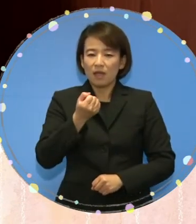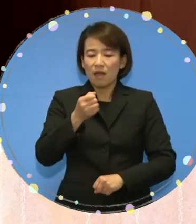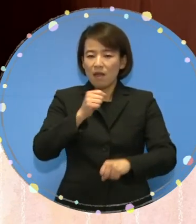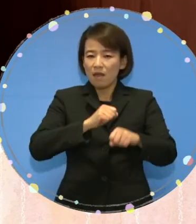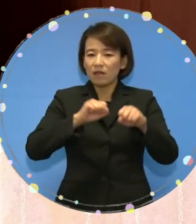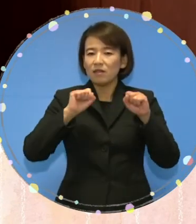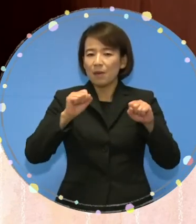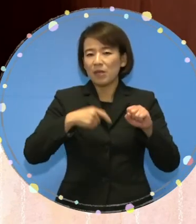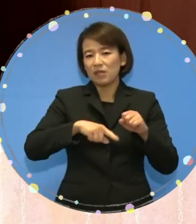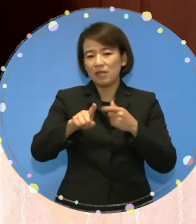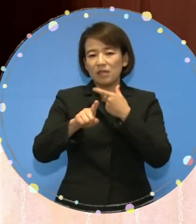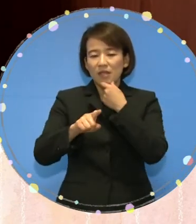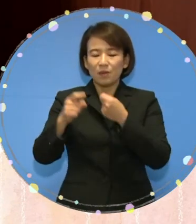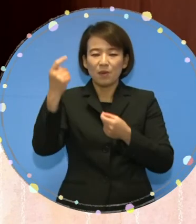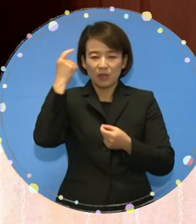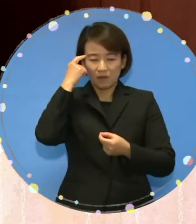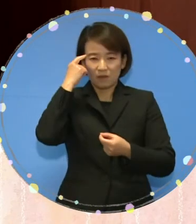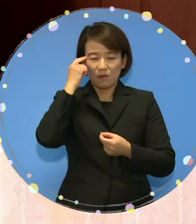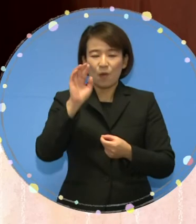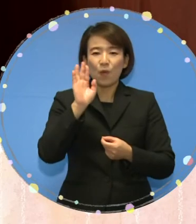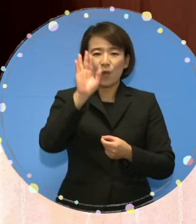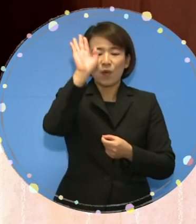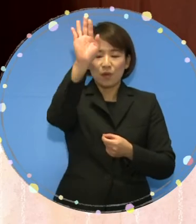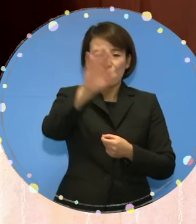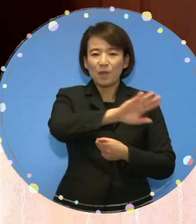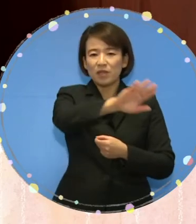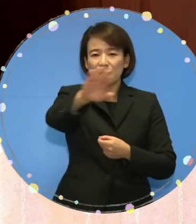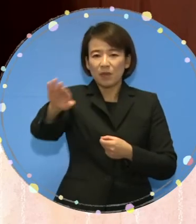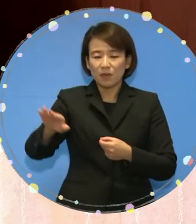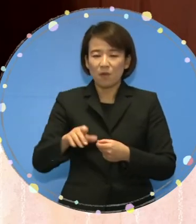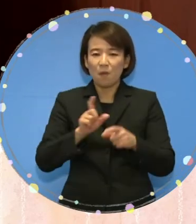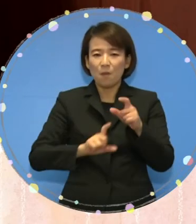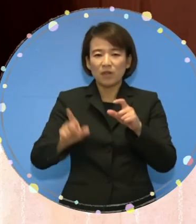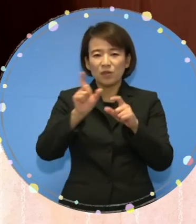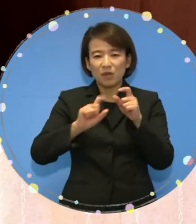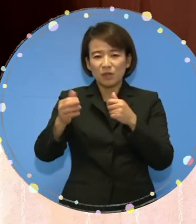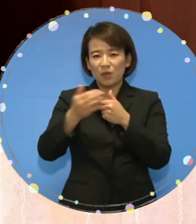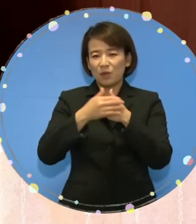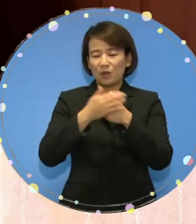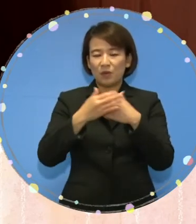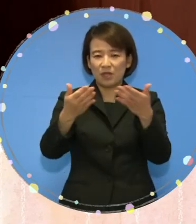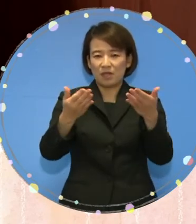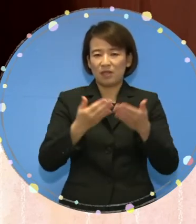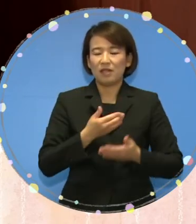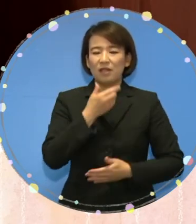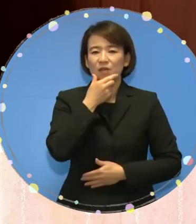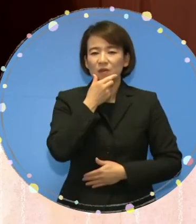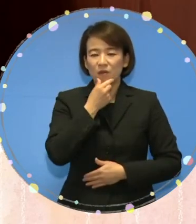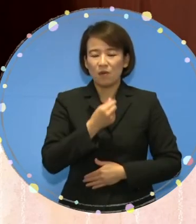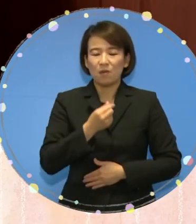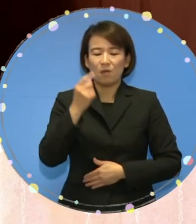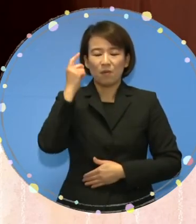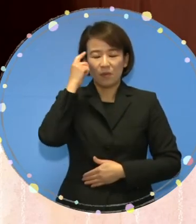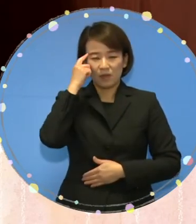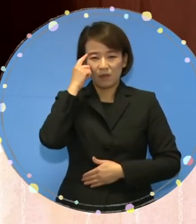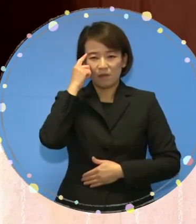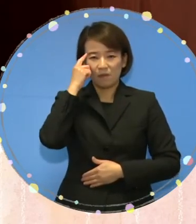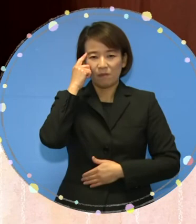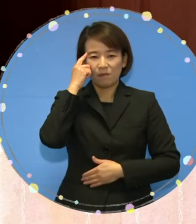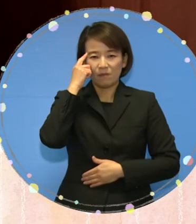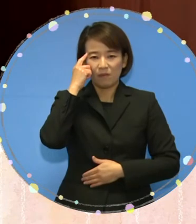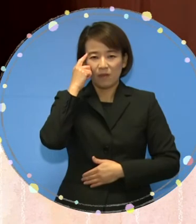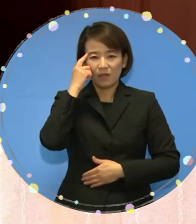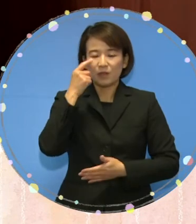まいる所存でございますので今後とも皆様方の一層の力添えを賜りますよお願い申しあげ私の